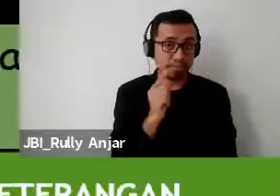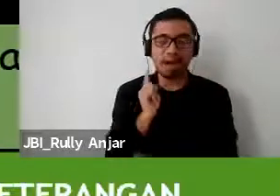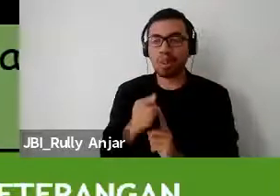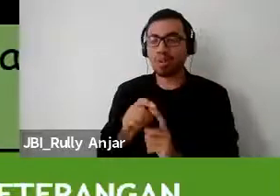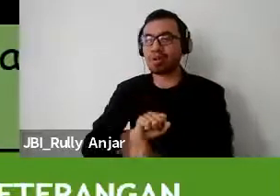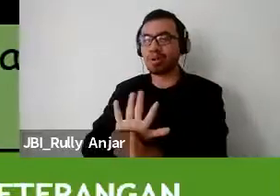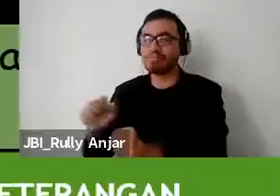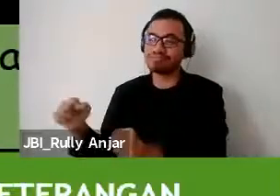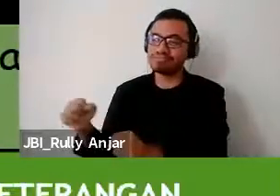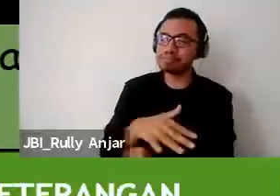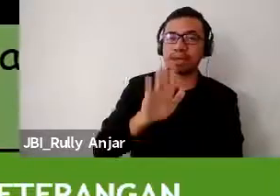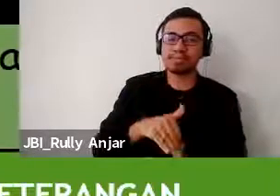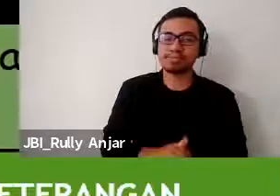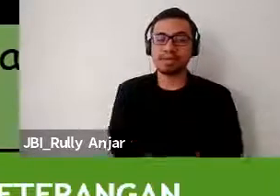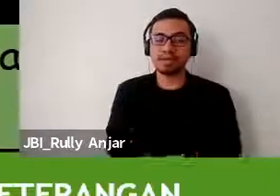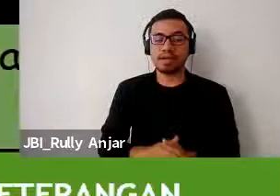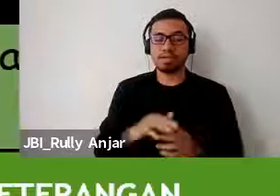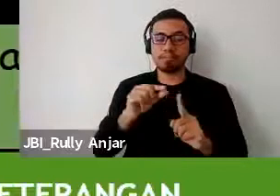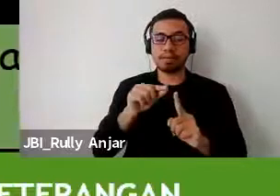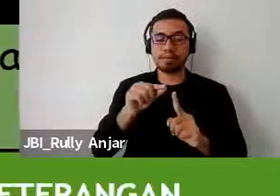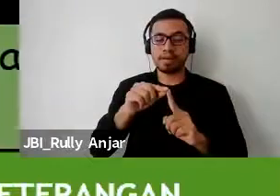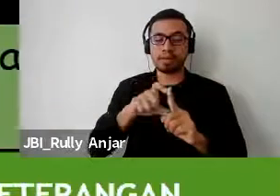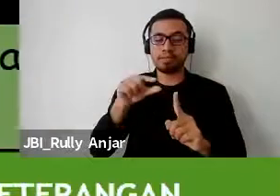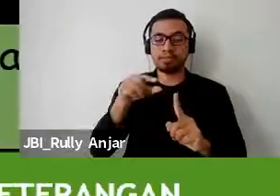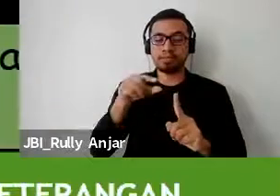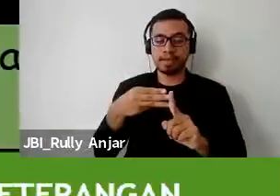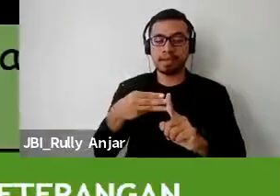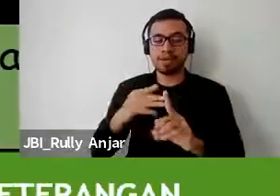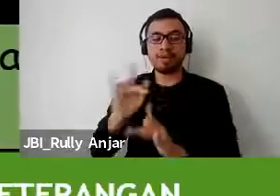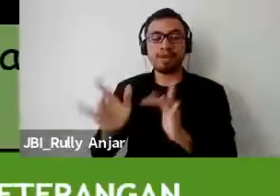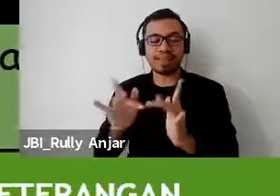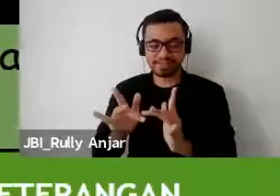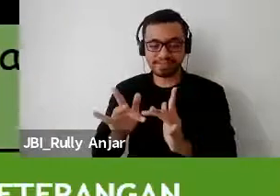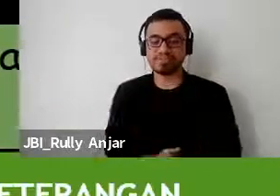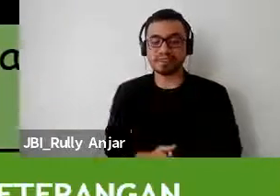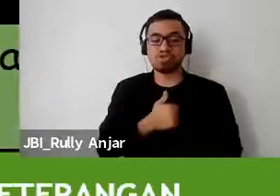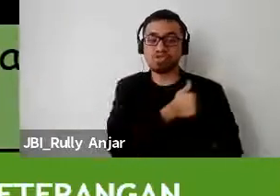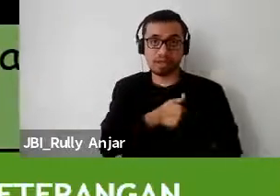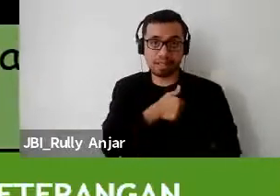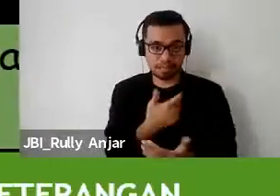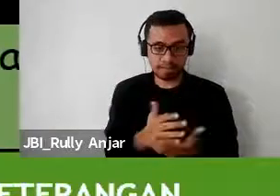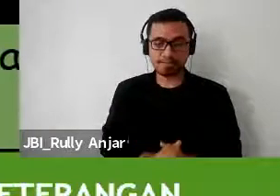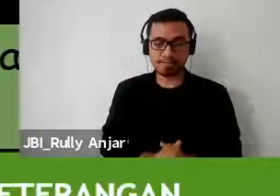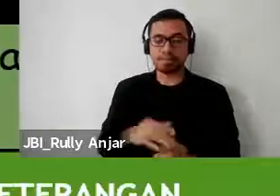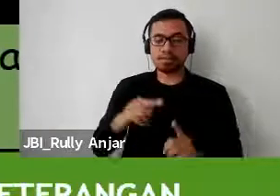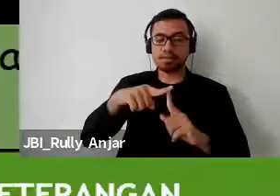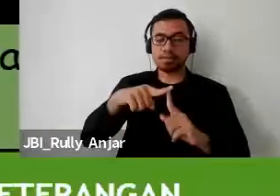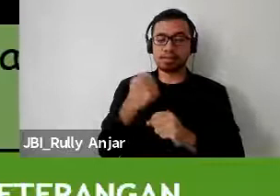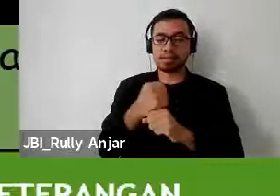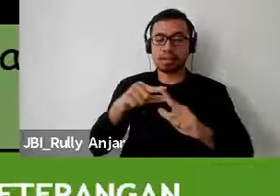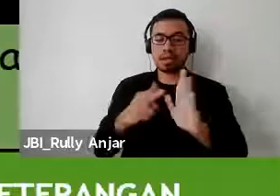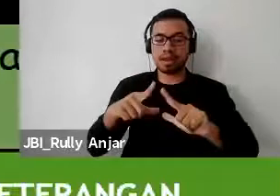secara online. Kemudian bidang sosial kemasyarakatan adalah pengerahan tagana, bansos disabilitas dan